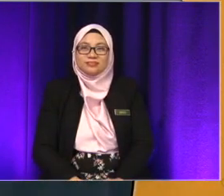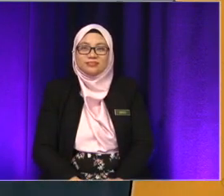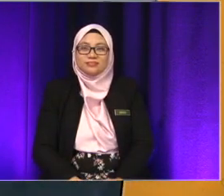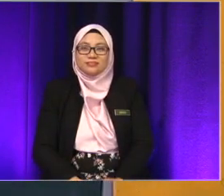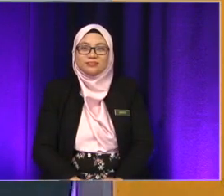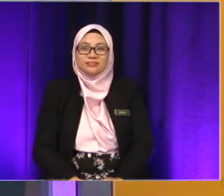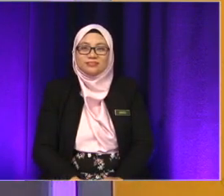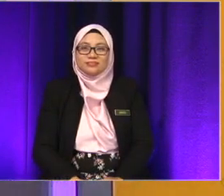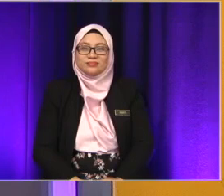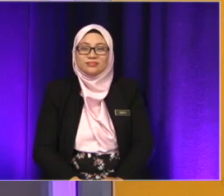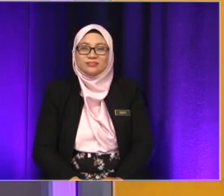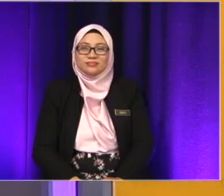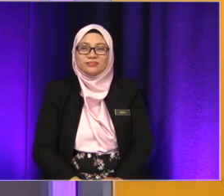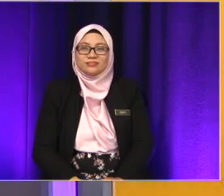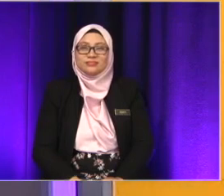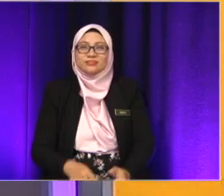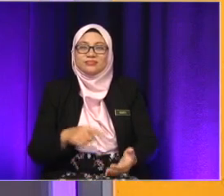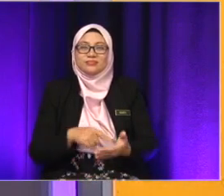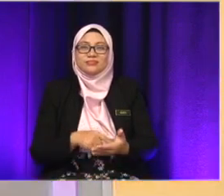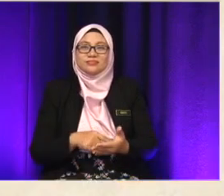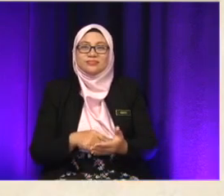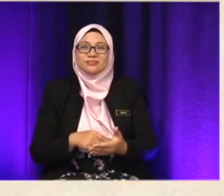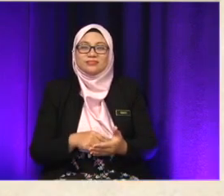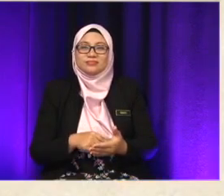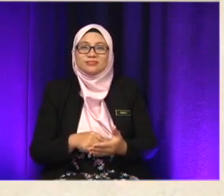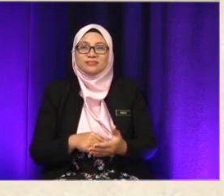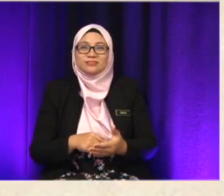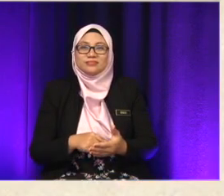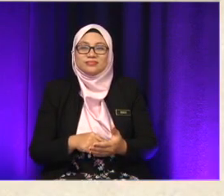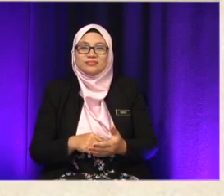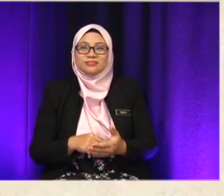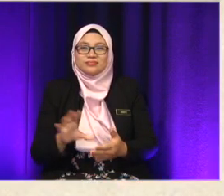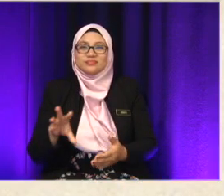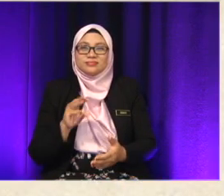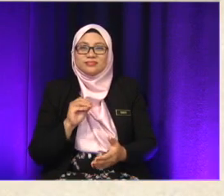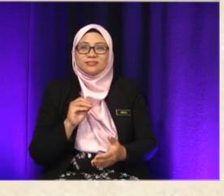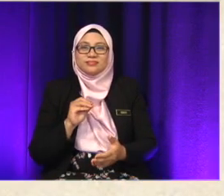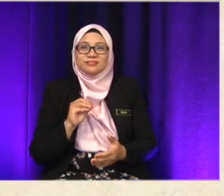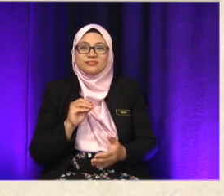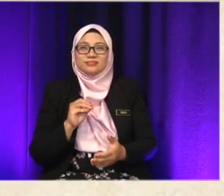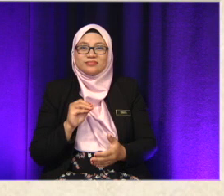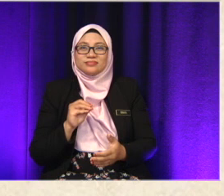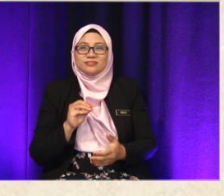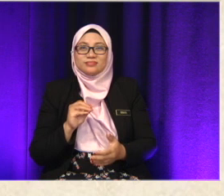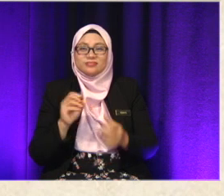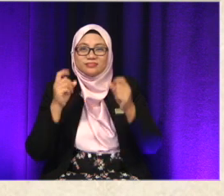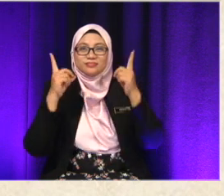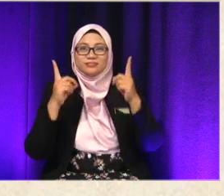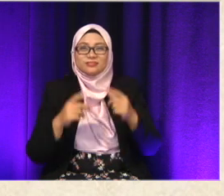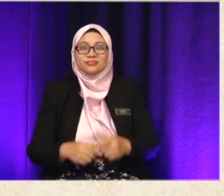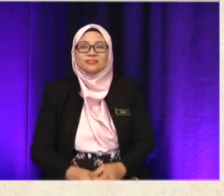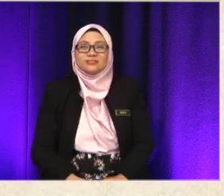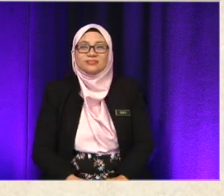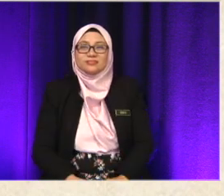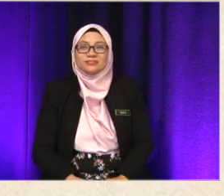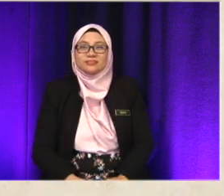Okey, yang ni pula. Yang ni penyerat kejutan. Tahu kan penyerat kejutan apa dia? Okey, kita pun agak sering penyerat kejutan apa dalam bahasa